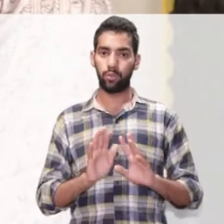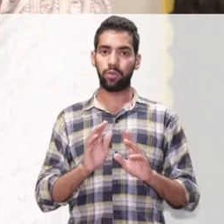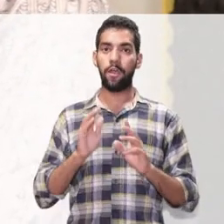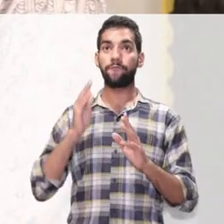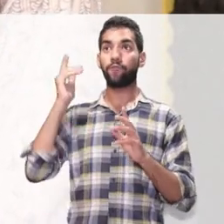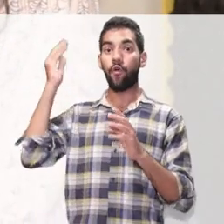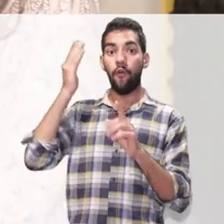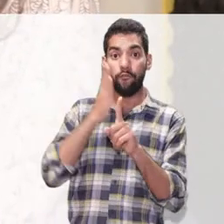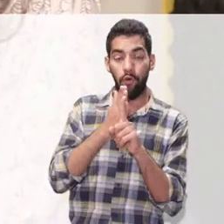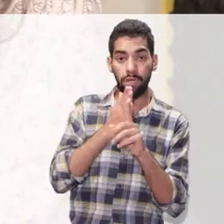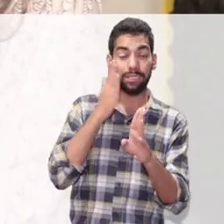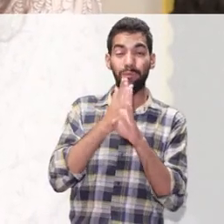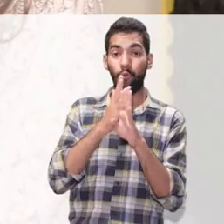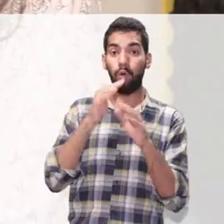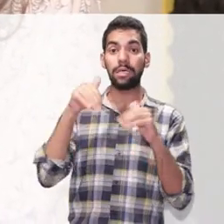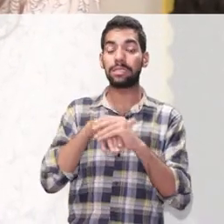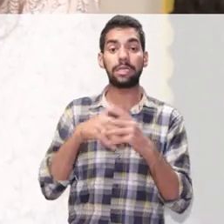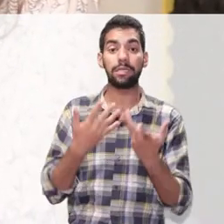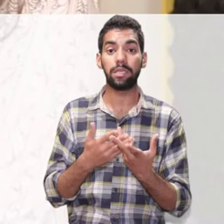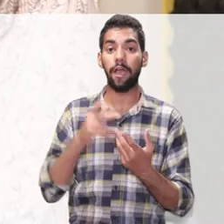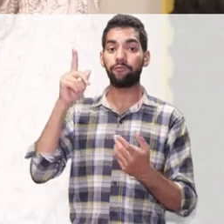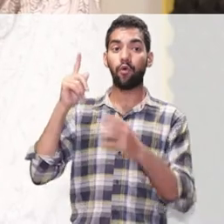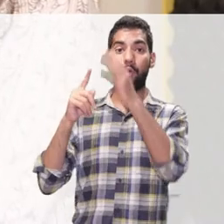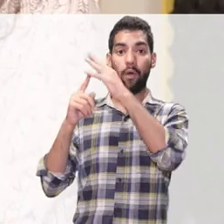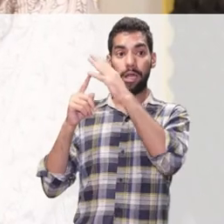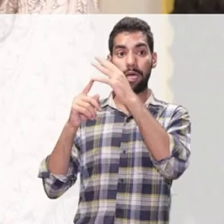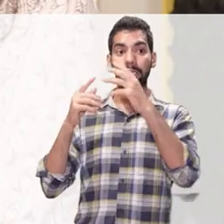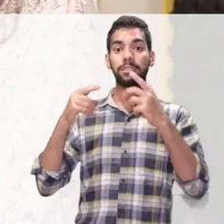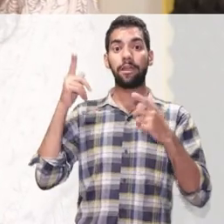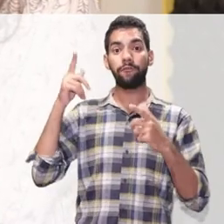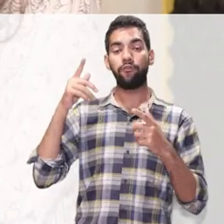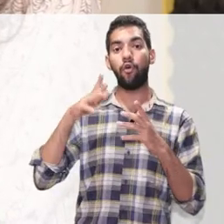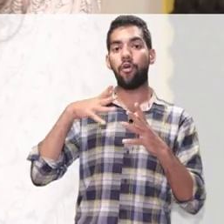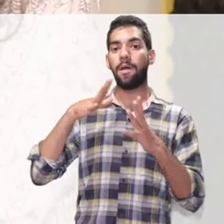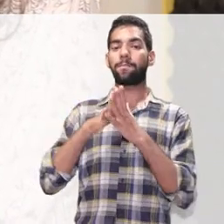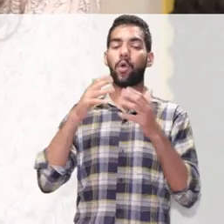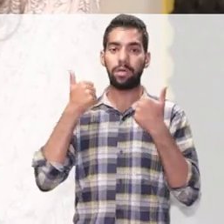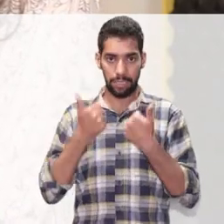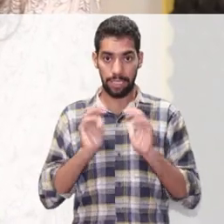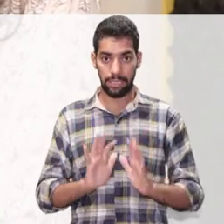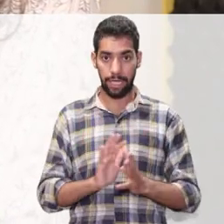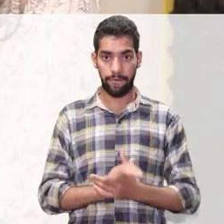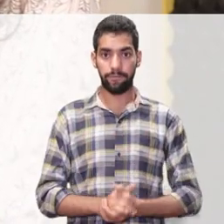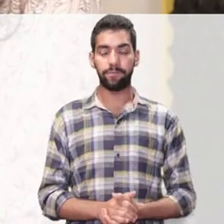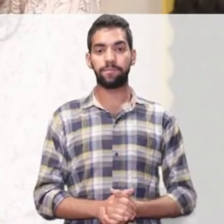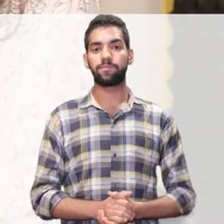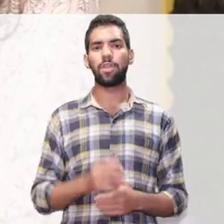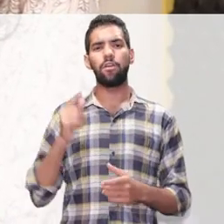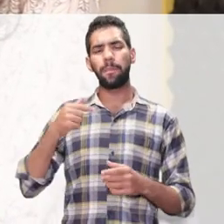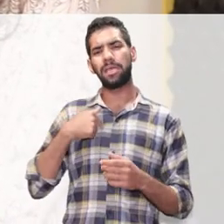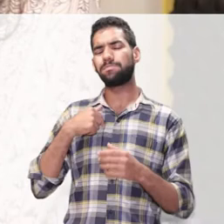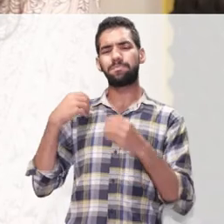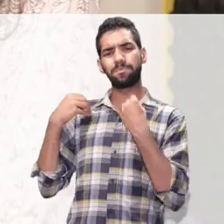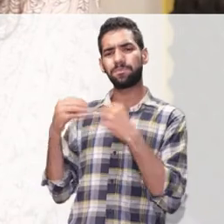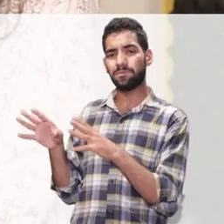पर फोकस करेंगे आप भूल जाएंगे कि आपके साथ किसी ने क्या किया था वह दिल्ली मेट्रो के है वह छोड़ दें हम लोग यह मैं विरुद्ध पर छोड़ता हूं यहां पर चोट